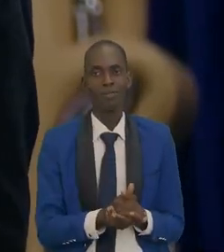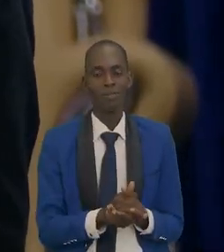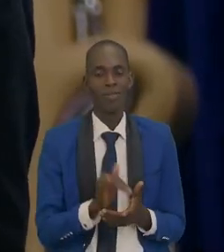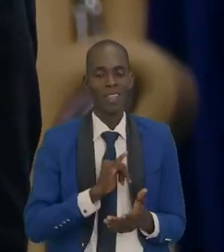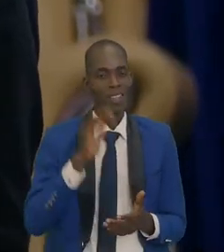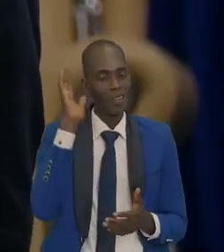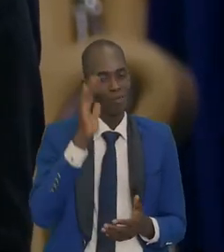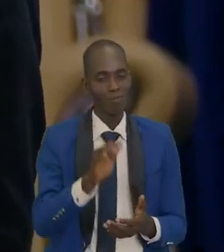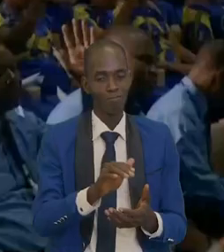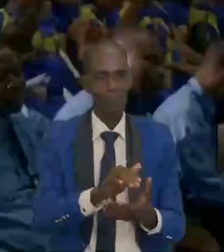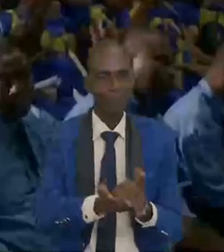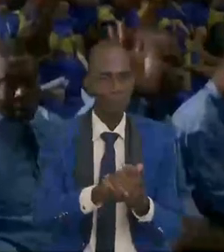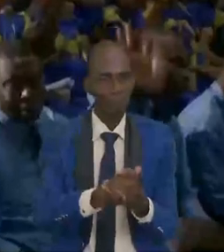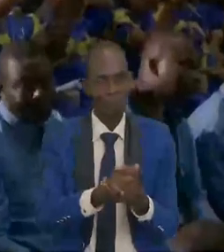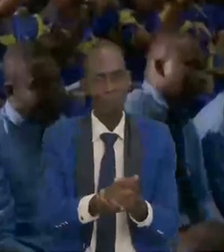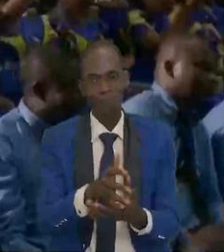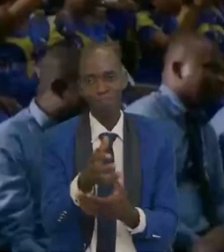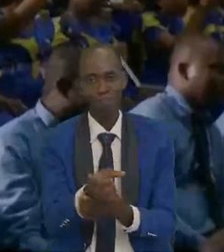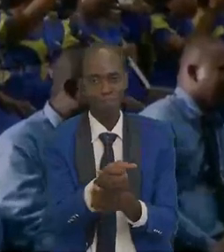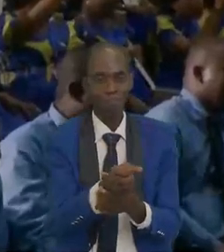j'allais te serrer la main.